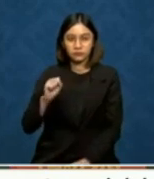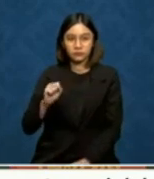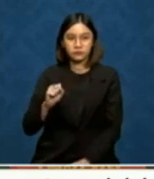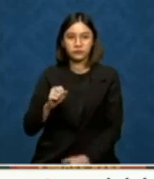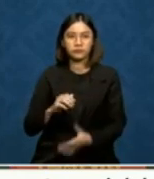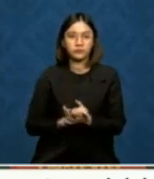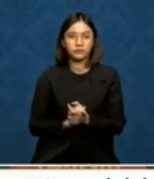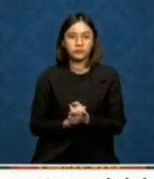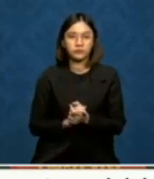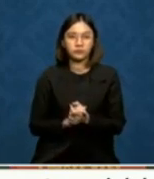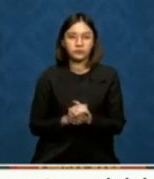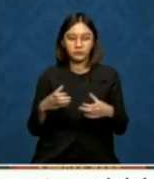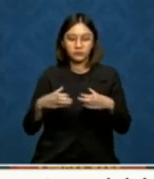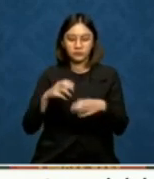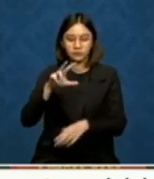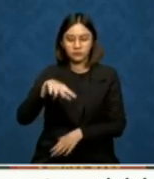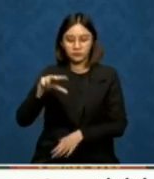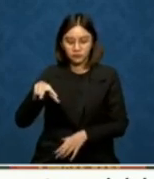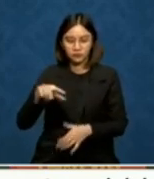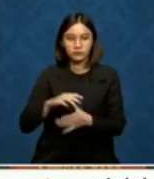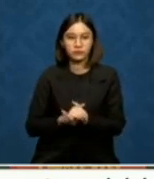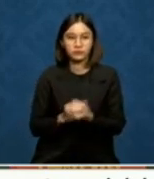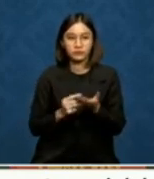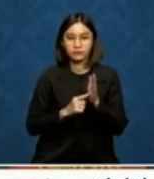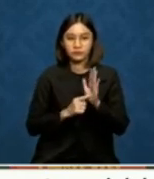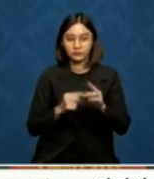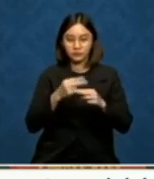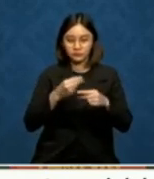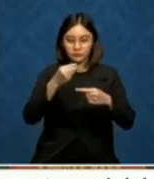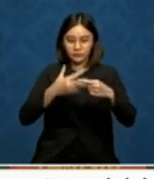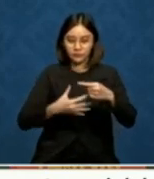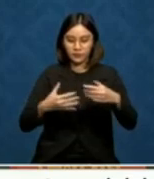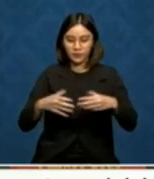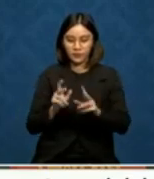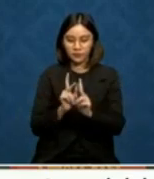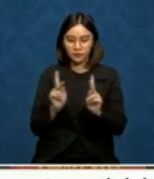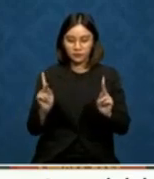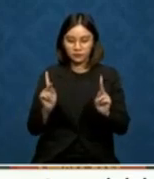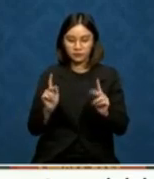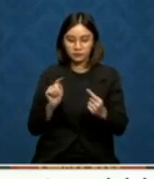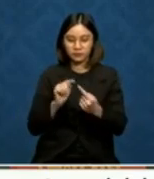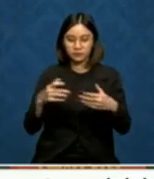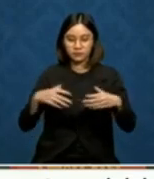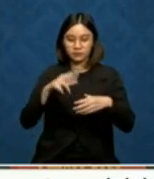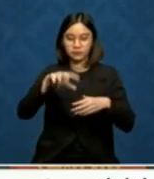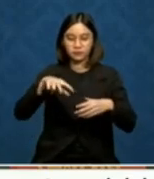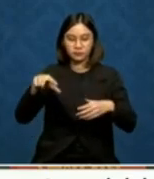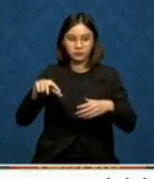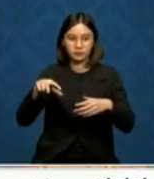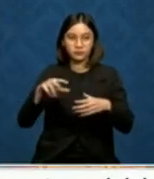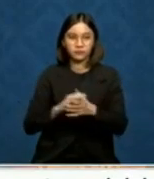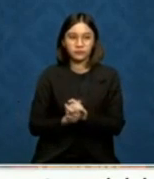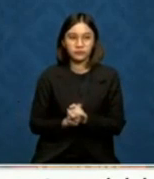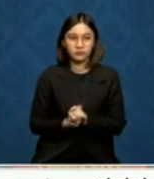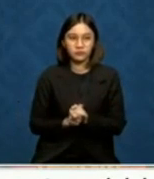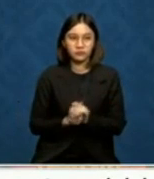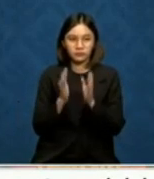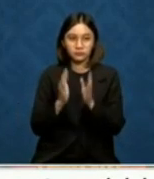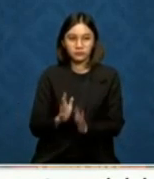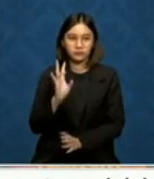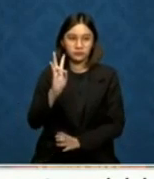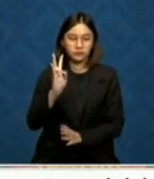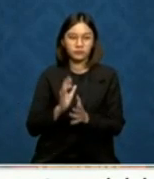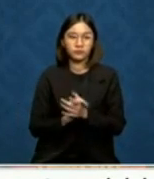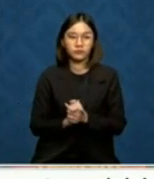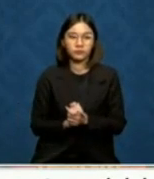บัญชีรายชื่อพรรคเพื่อไทยขอเสนอรายชื่อกรรมาธิการในสัดส่วนของพรรคเพื่อไทยจำนวน7